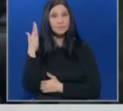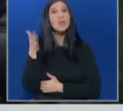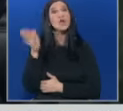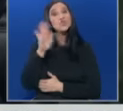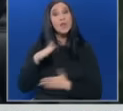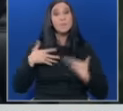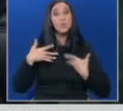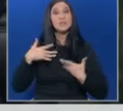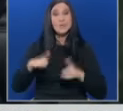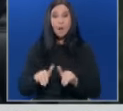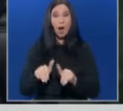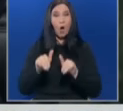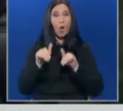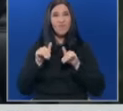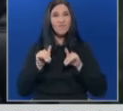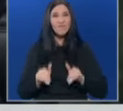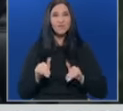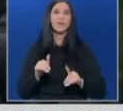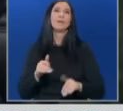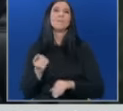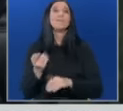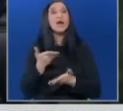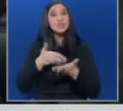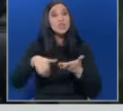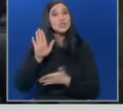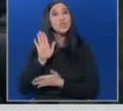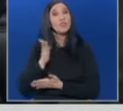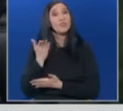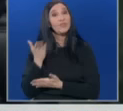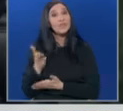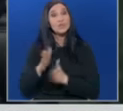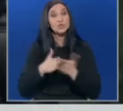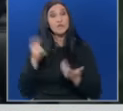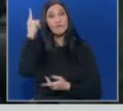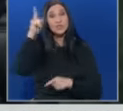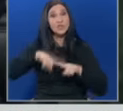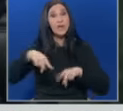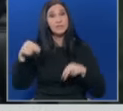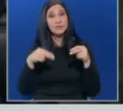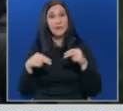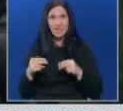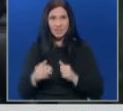ще поискам отвод на част от тези членове на Висшия съдебен съвет,